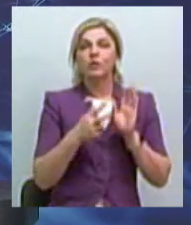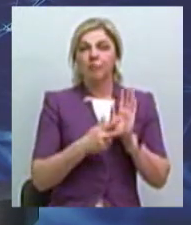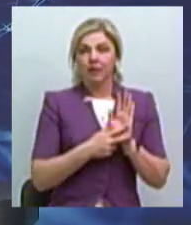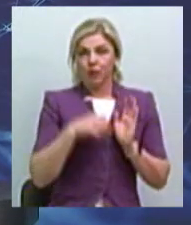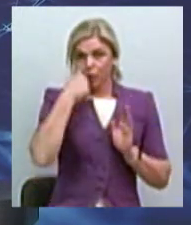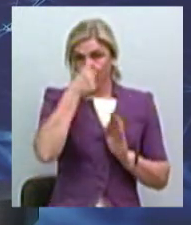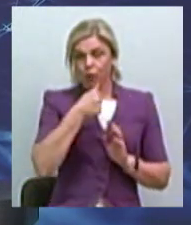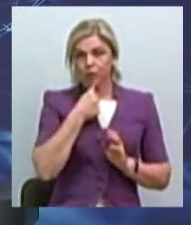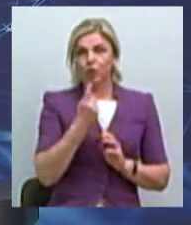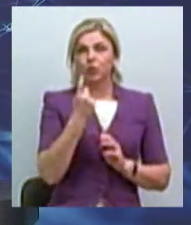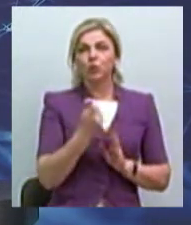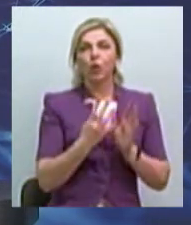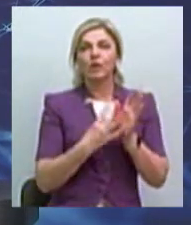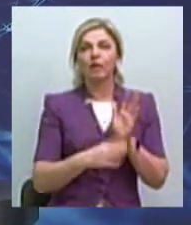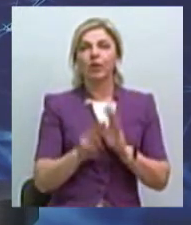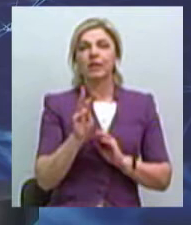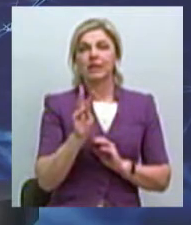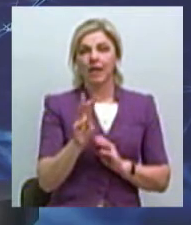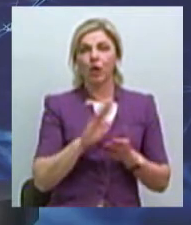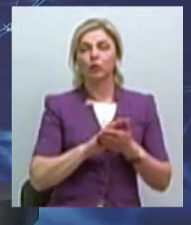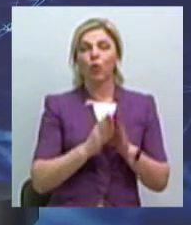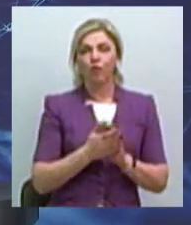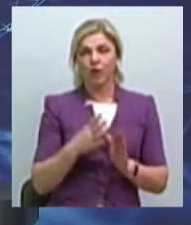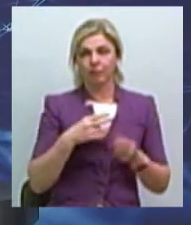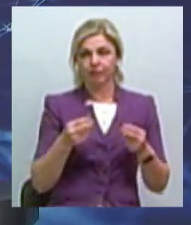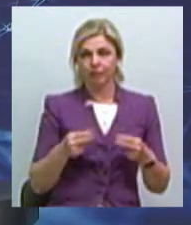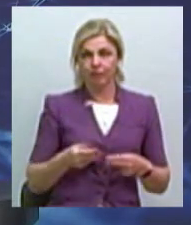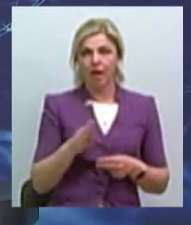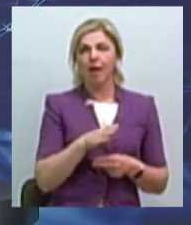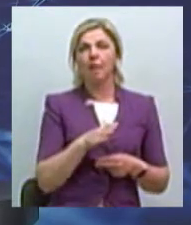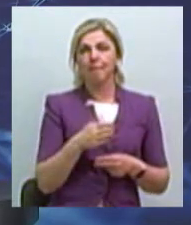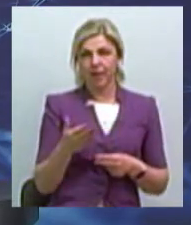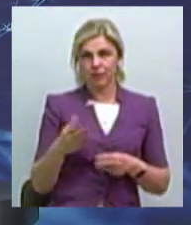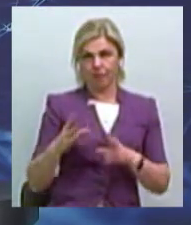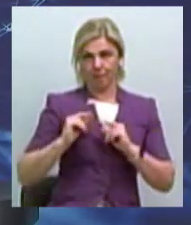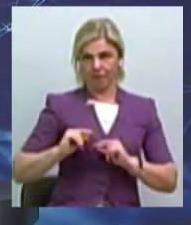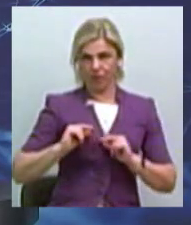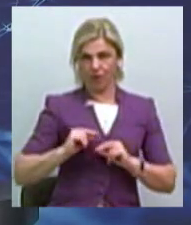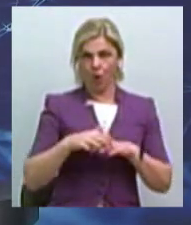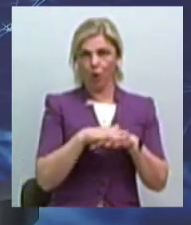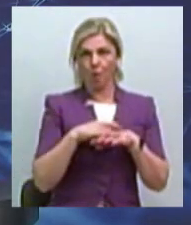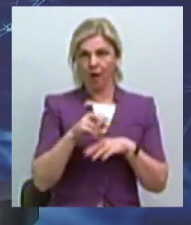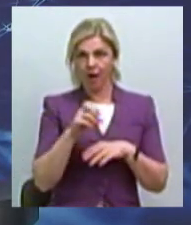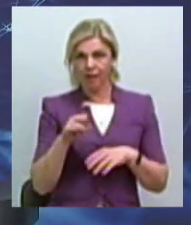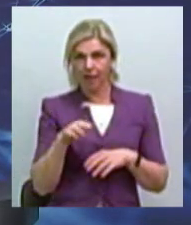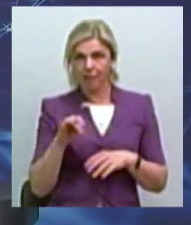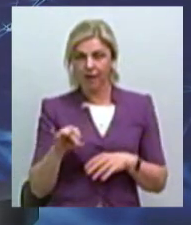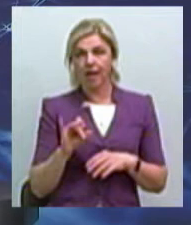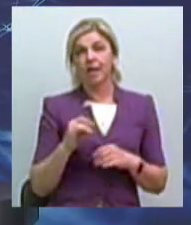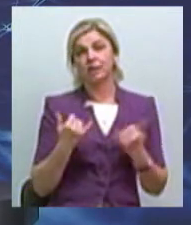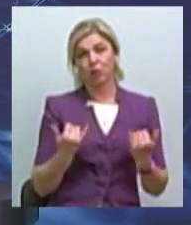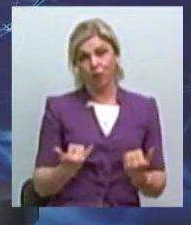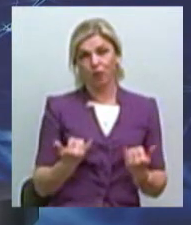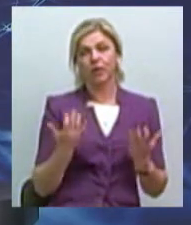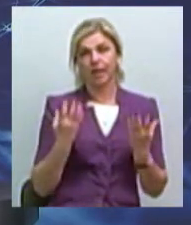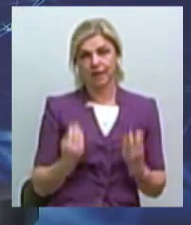році – 193 договори було між муніципального співробітництва по Україні. От. І на